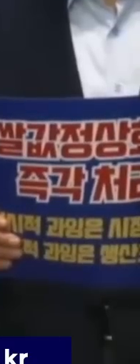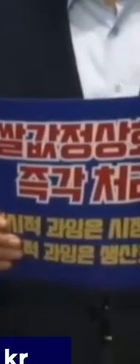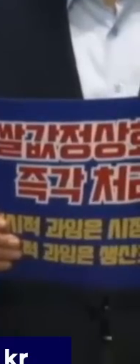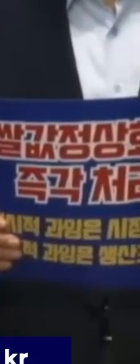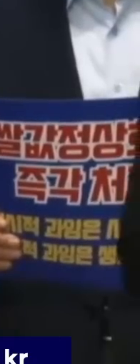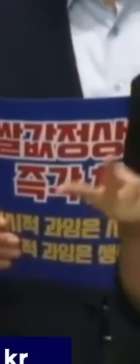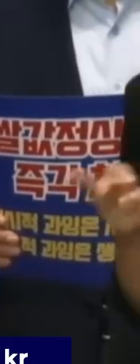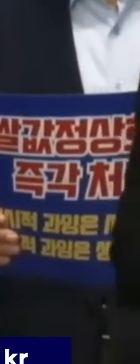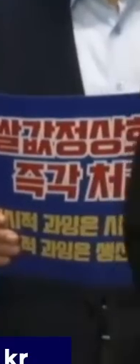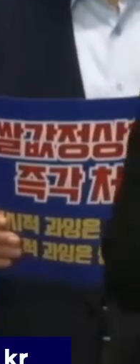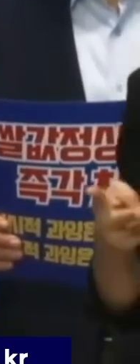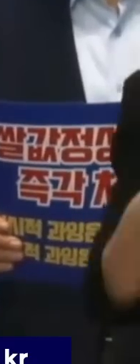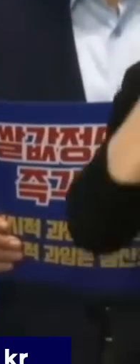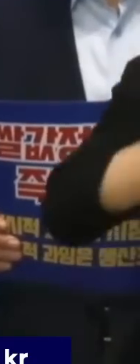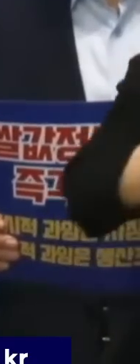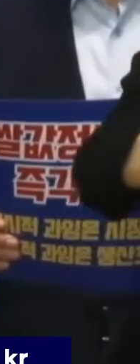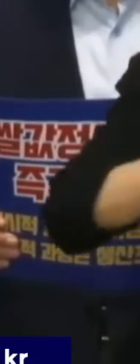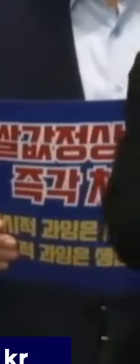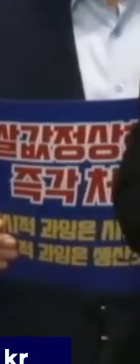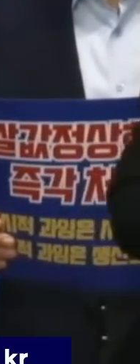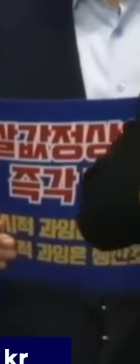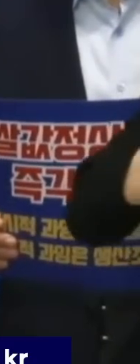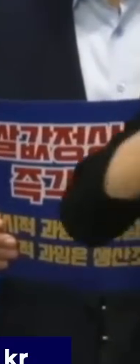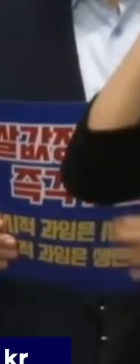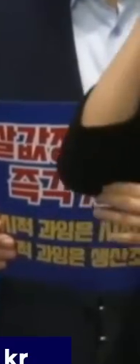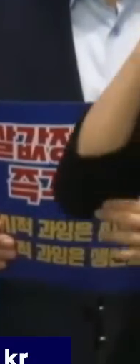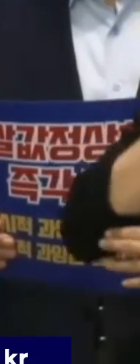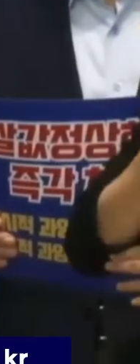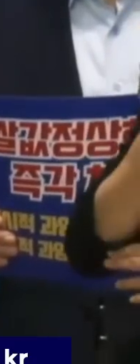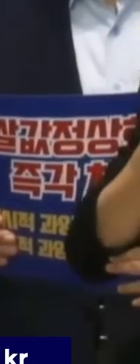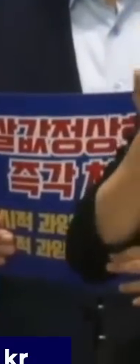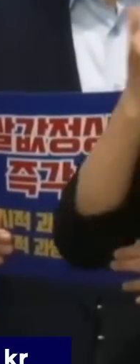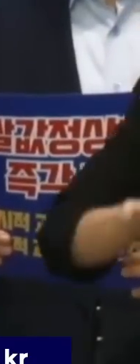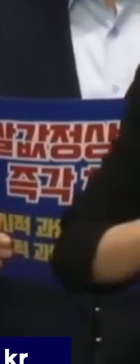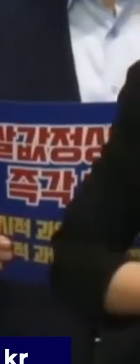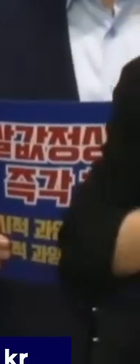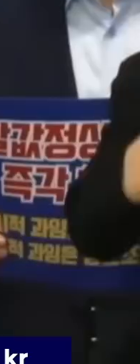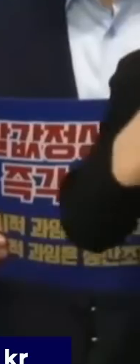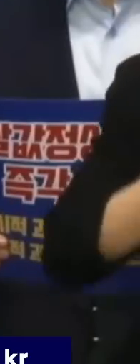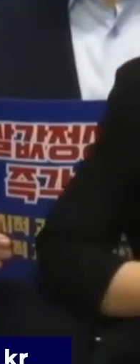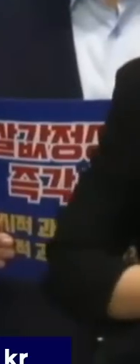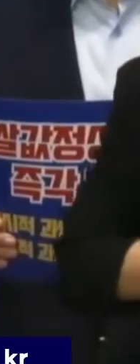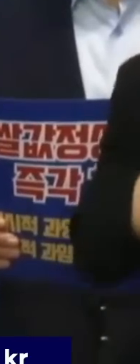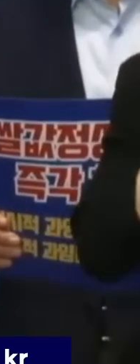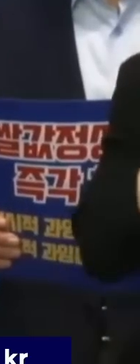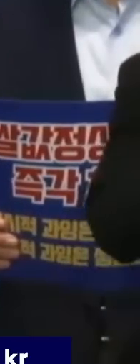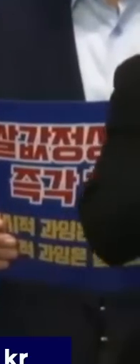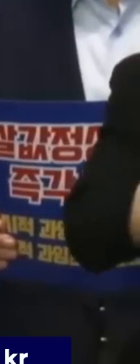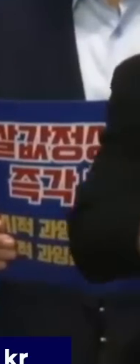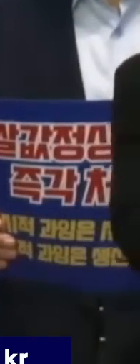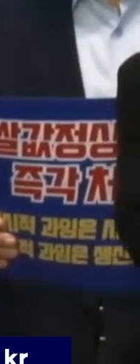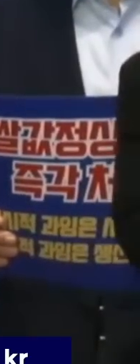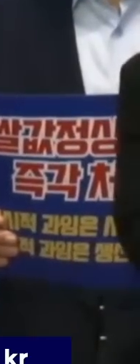농업인의 대변자를 차치했지만 애잔한 농업인들의 애간장만 녹였을 뿐 한 번도